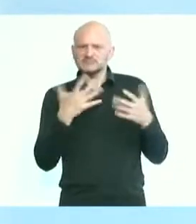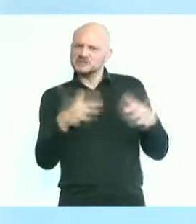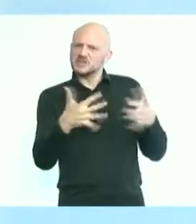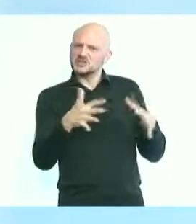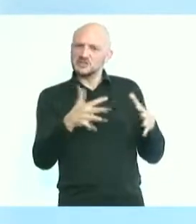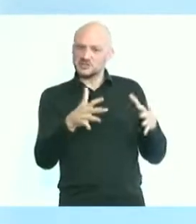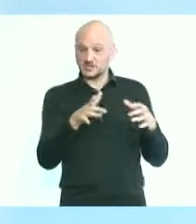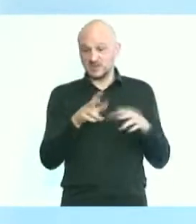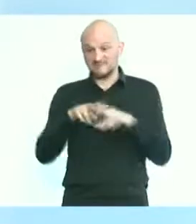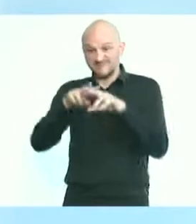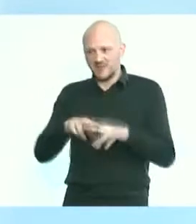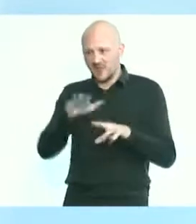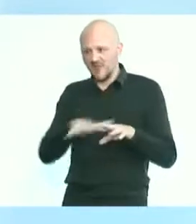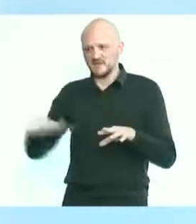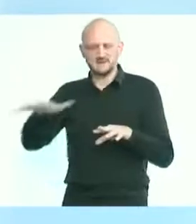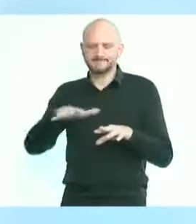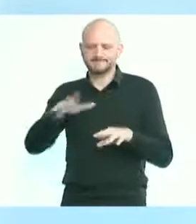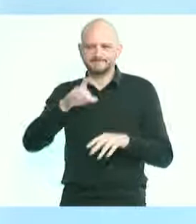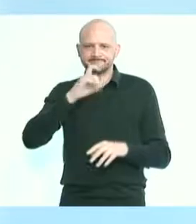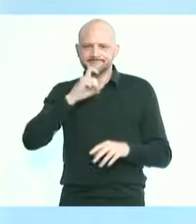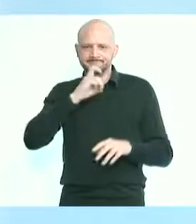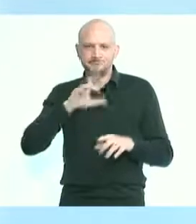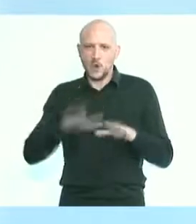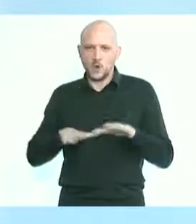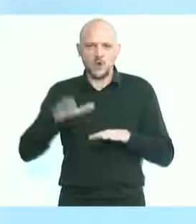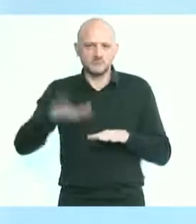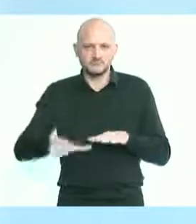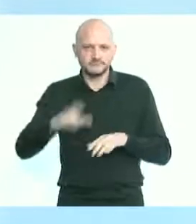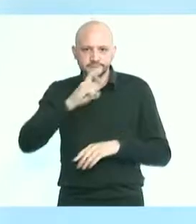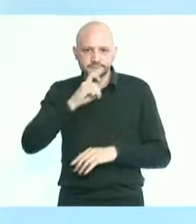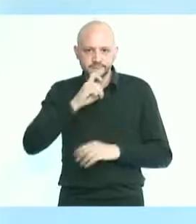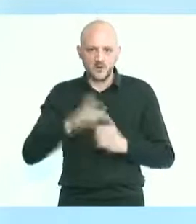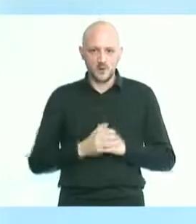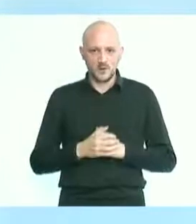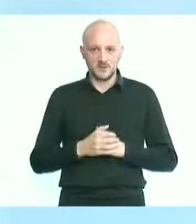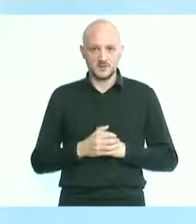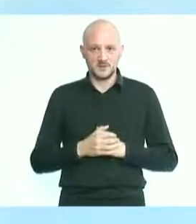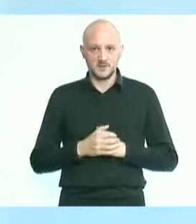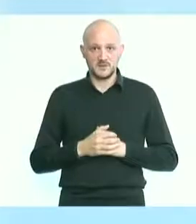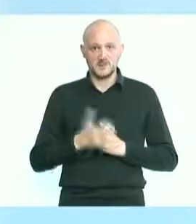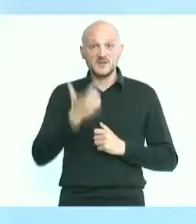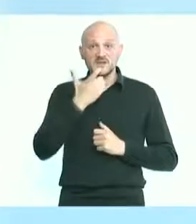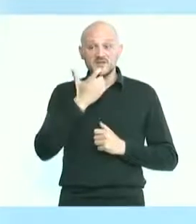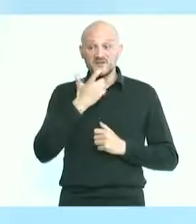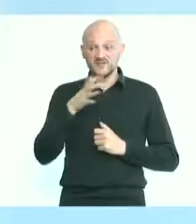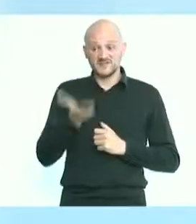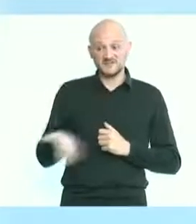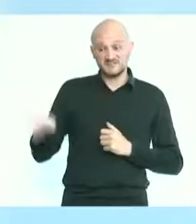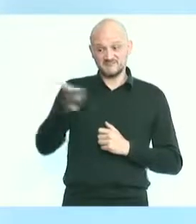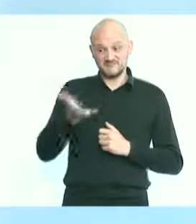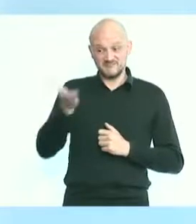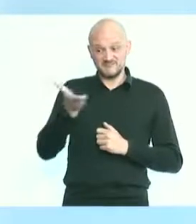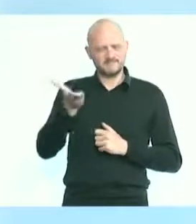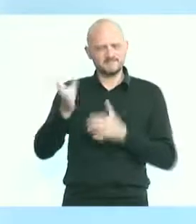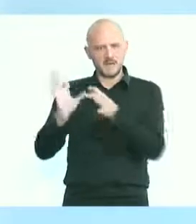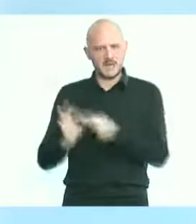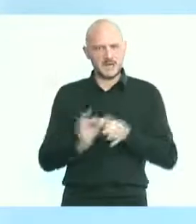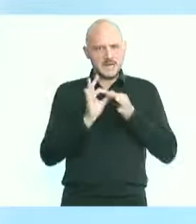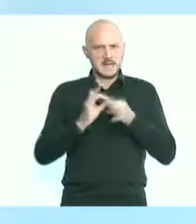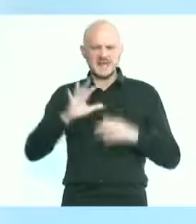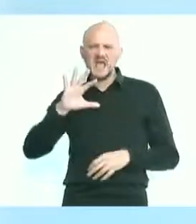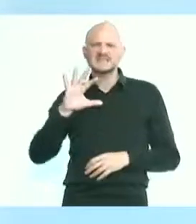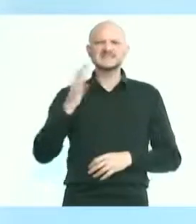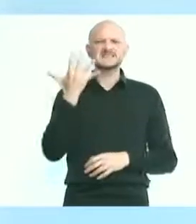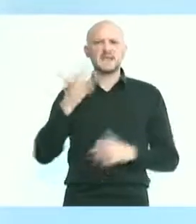accessibilité. Or, près de 90% de ces ERP relèvent de la 5e catégorie. Ça veut dire quoi, la